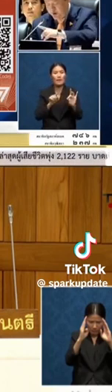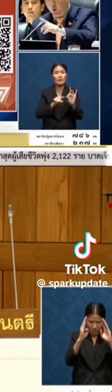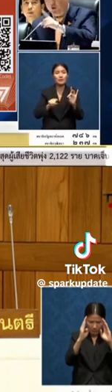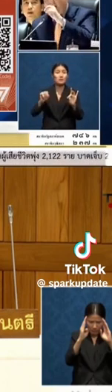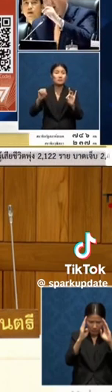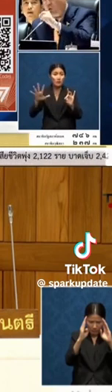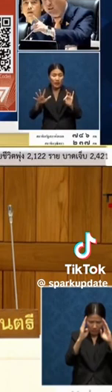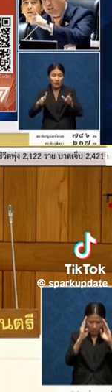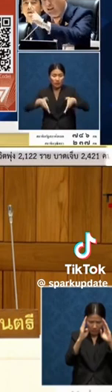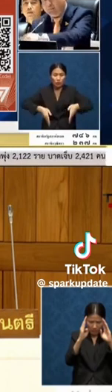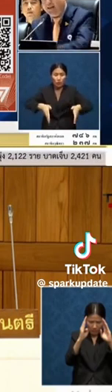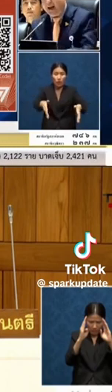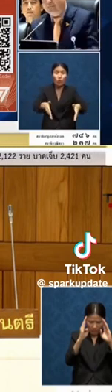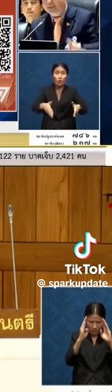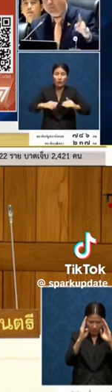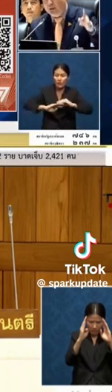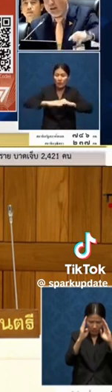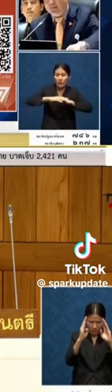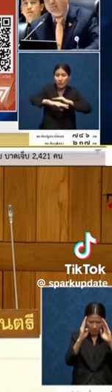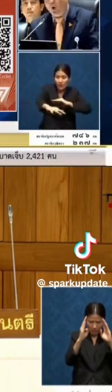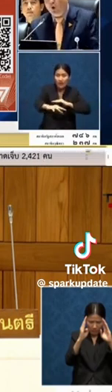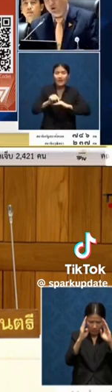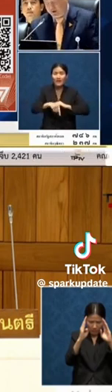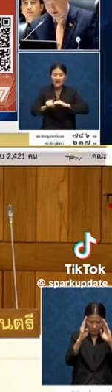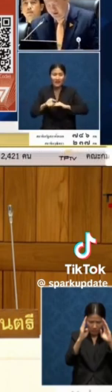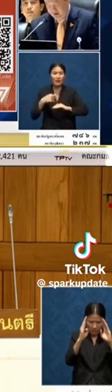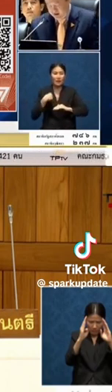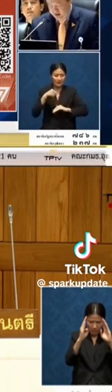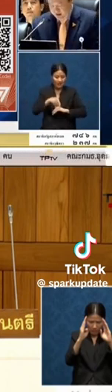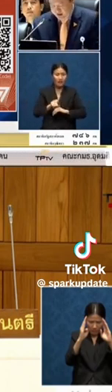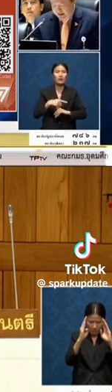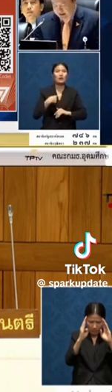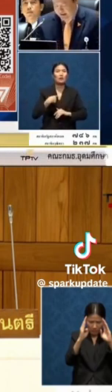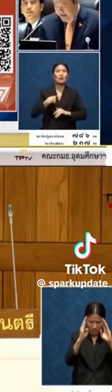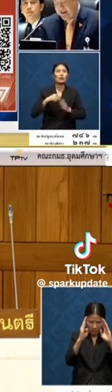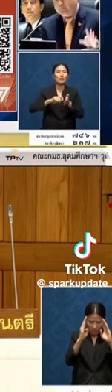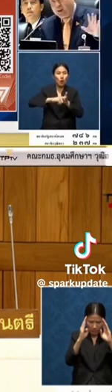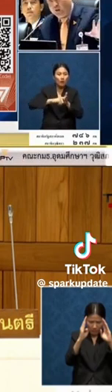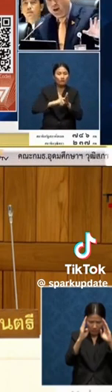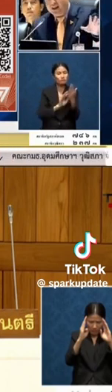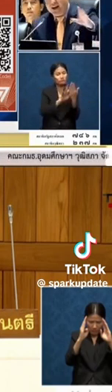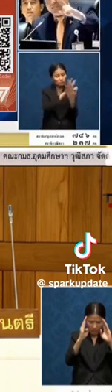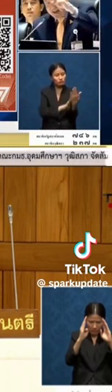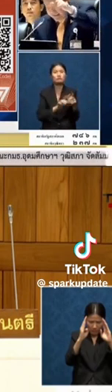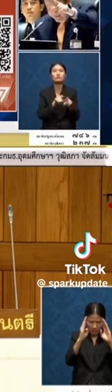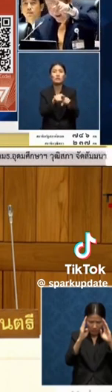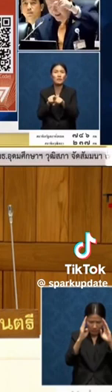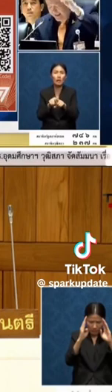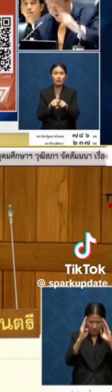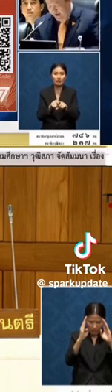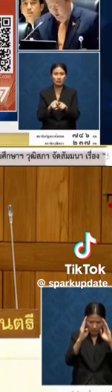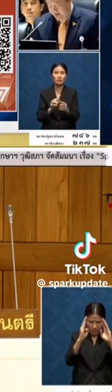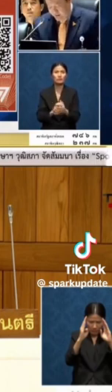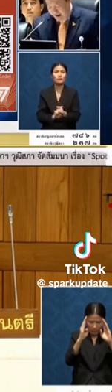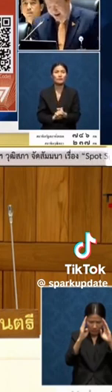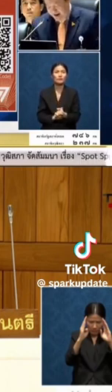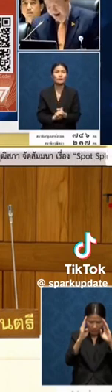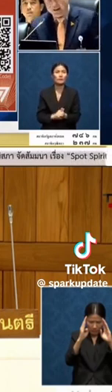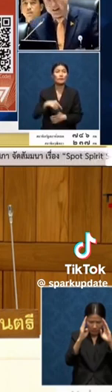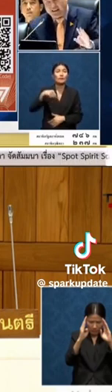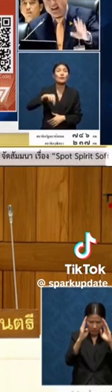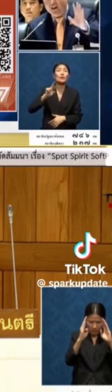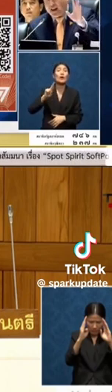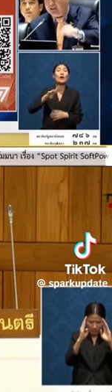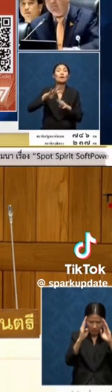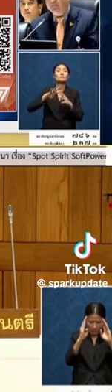ำรุงถนนอย่างทั่วถึงและเป็นธรรมไม่ใช่บุรีรัมย์นำโด่งรายละเอียดมีอยู่เยอะนะครับท่านสแกน QR code เข้าไปนะครับอะ